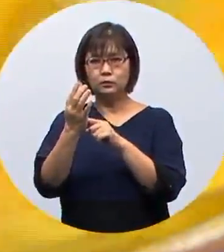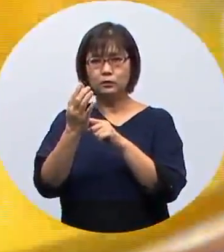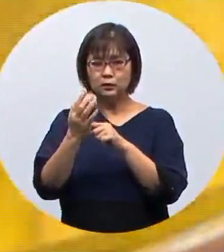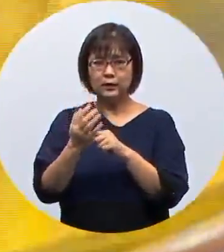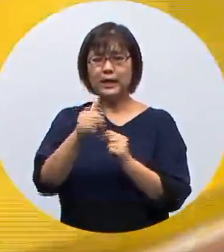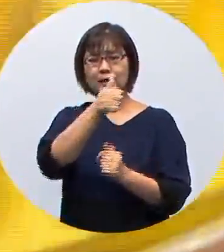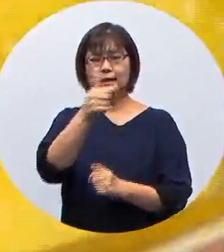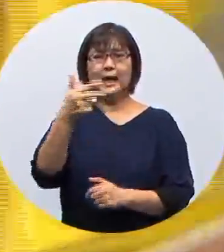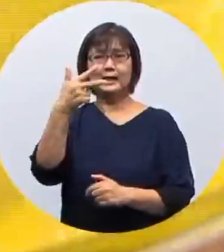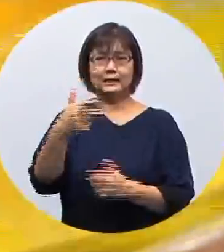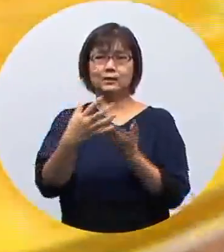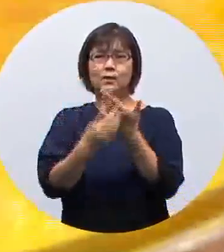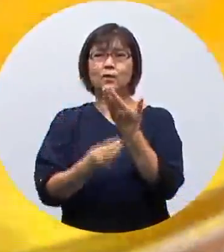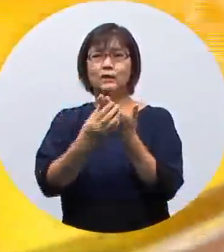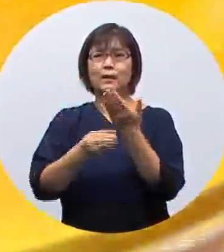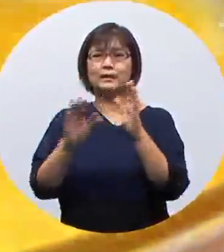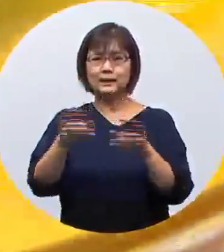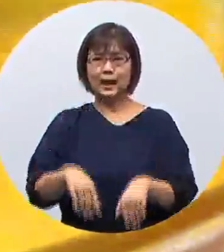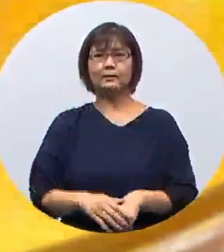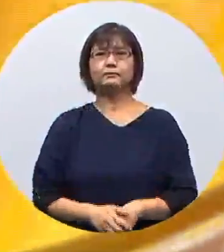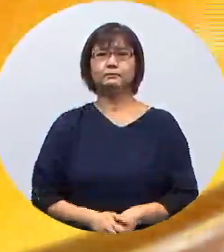卵4個を溶いておきます。